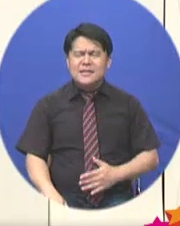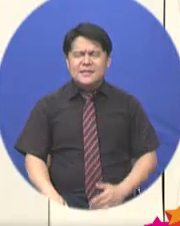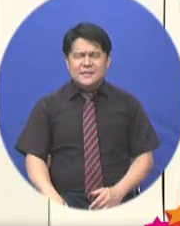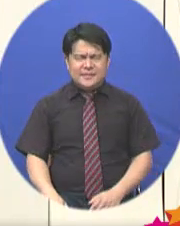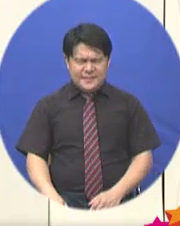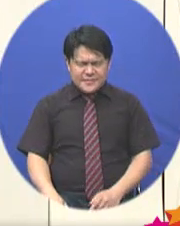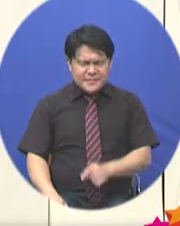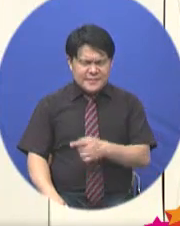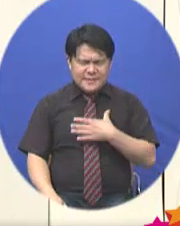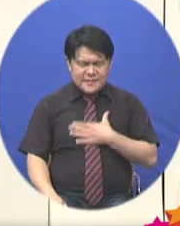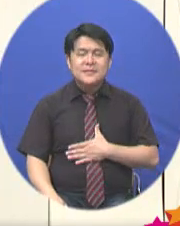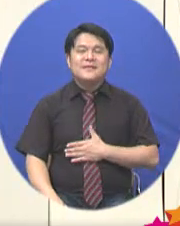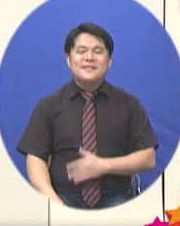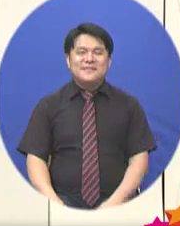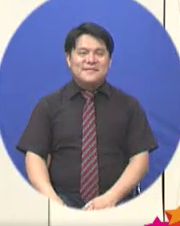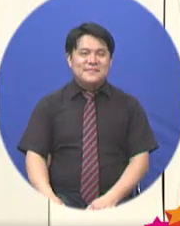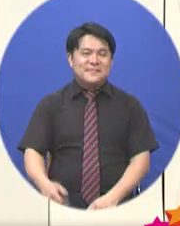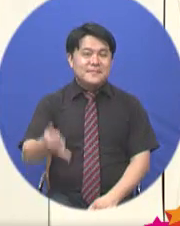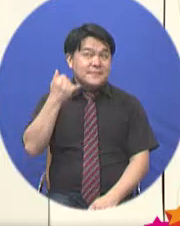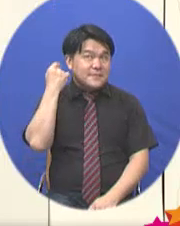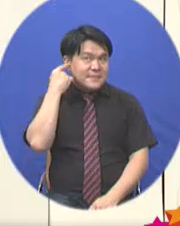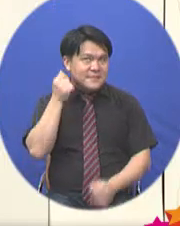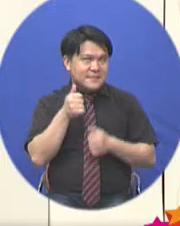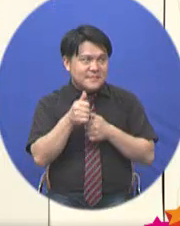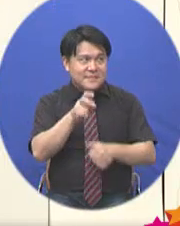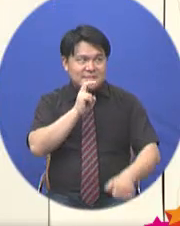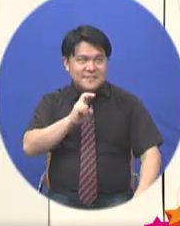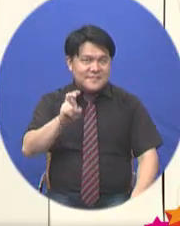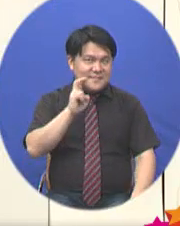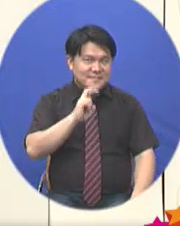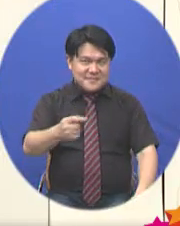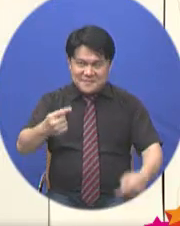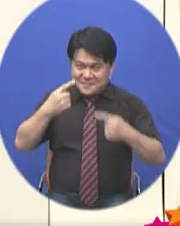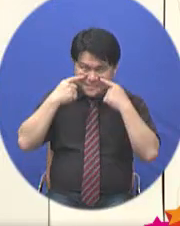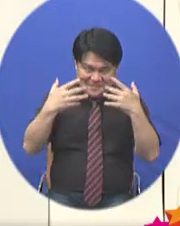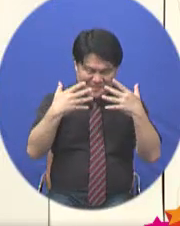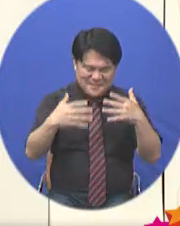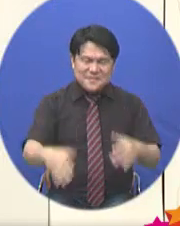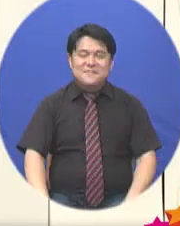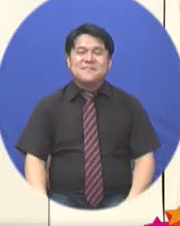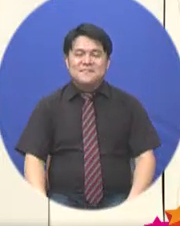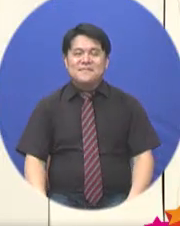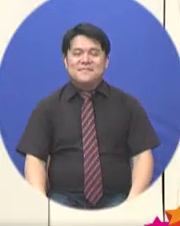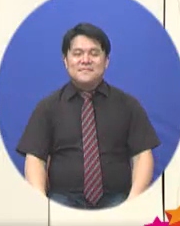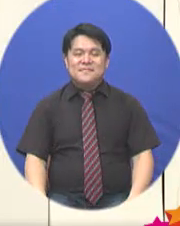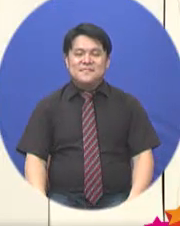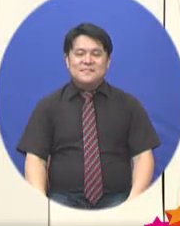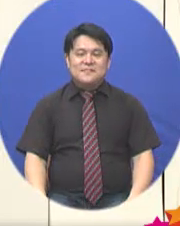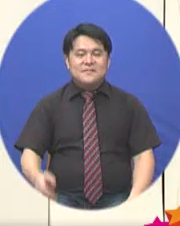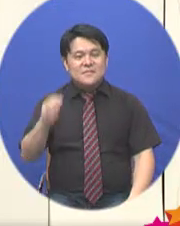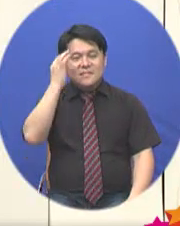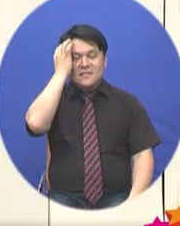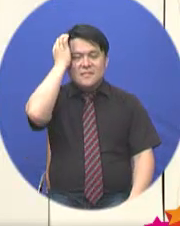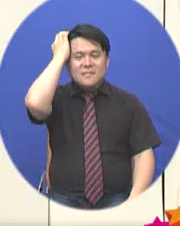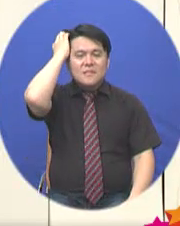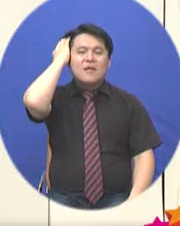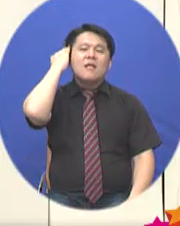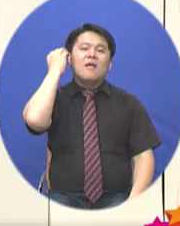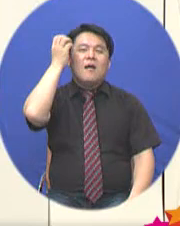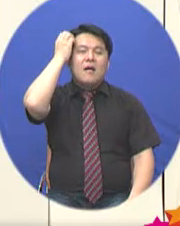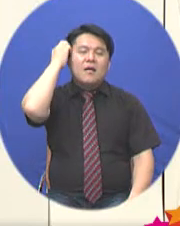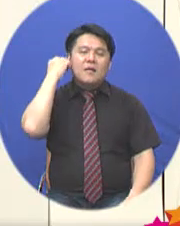확실히 알았습니다. 네, 수학에 나오는 소리만 듣고 하면 정확합니다. 예, 예. 네. 오늘